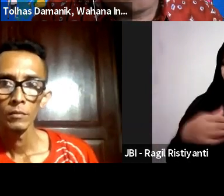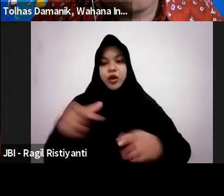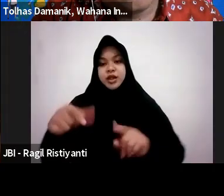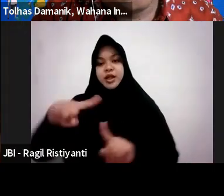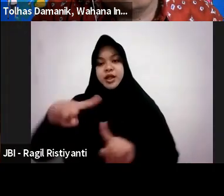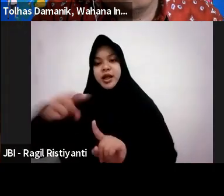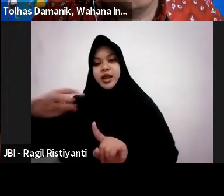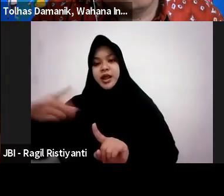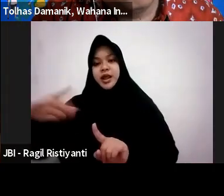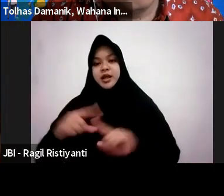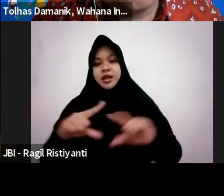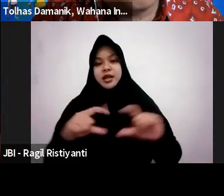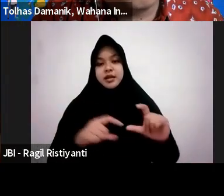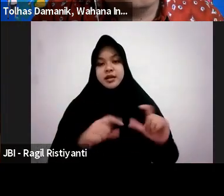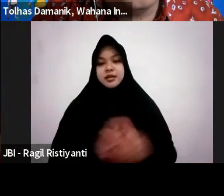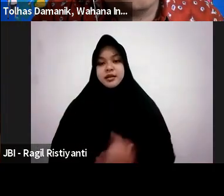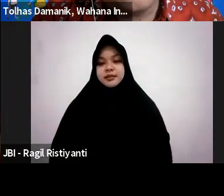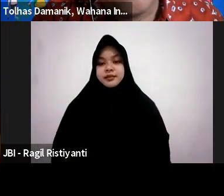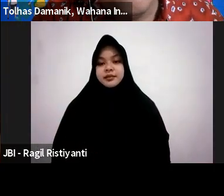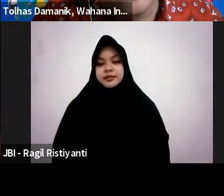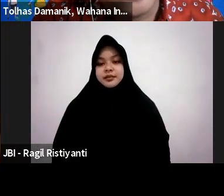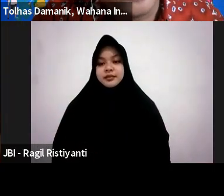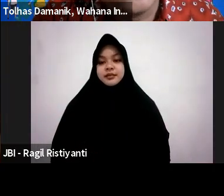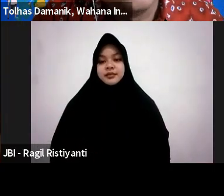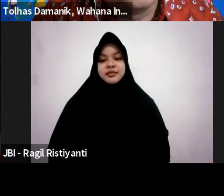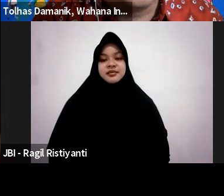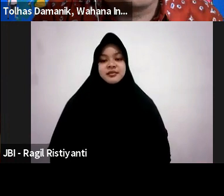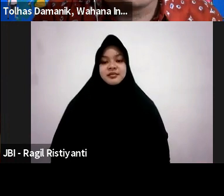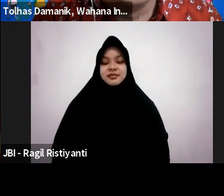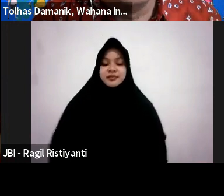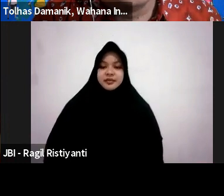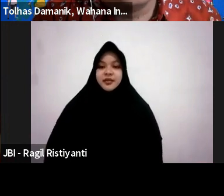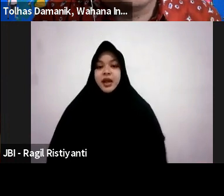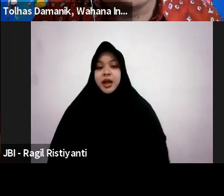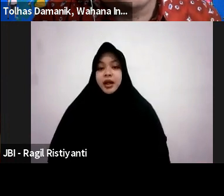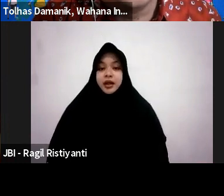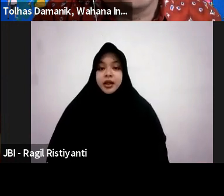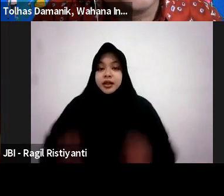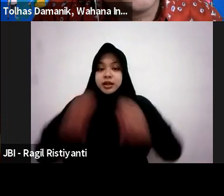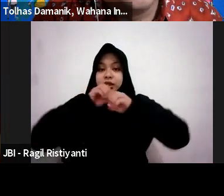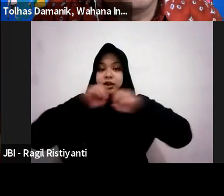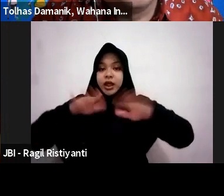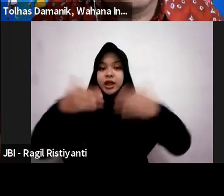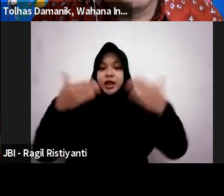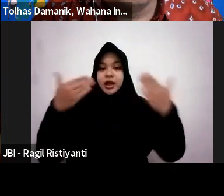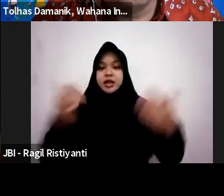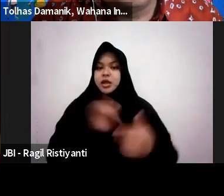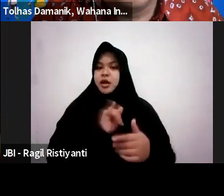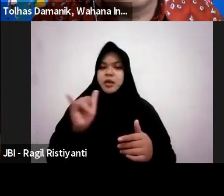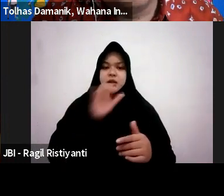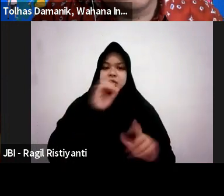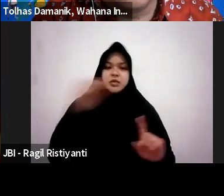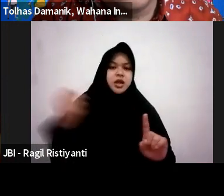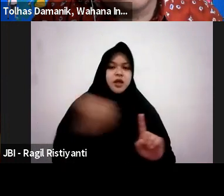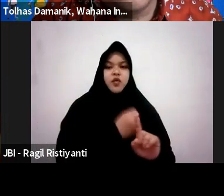Ah ya kencengnya sama dengan karena saya disuruh bicara vocal dan tentunya am